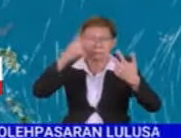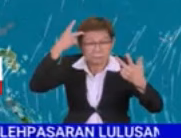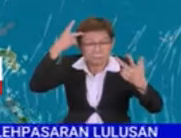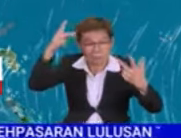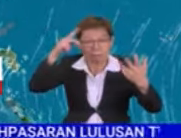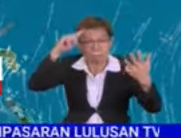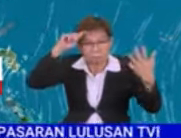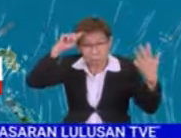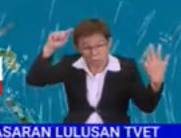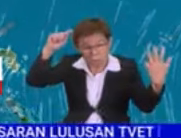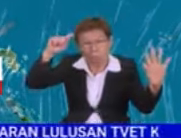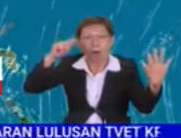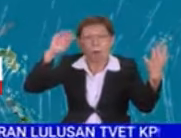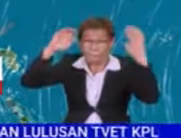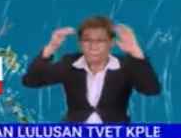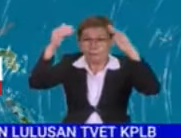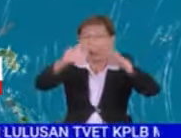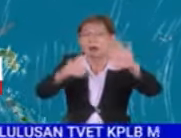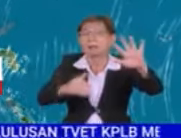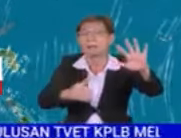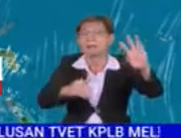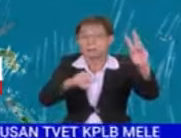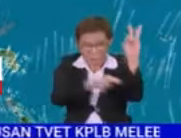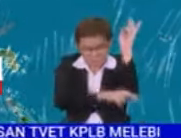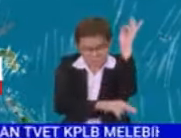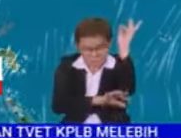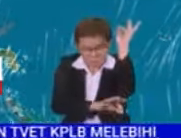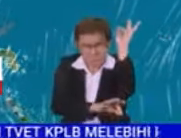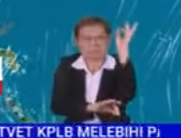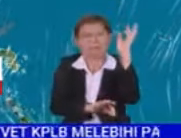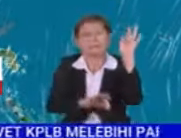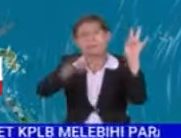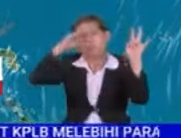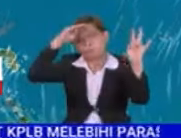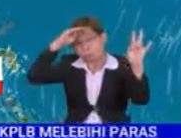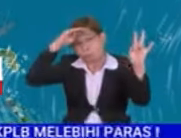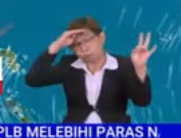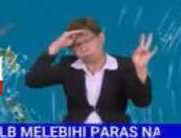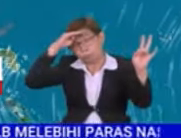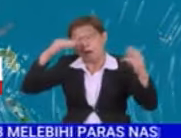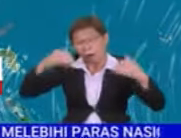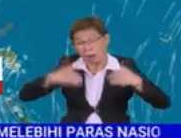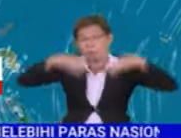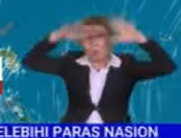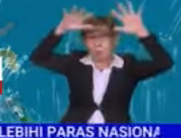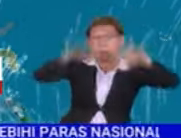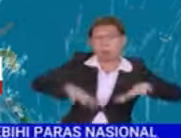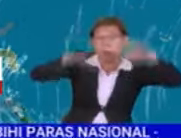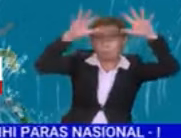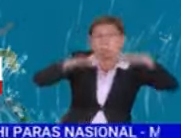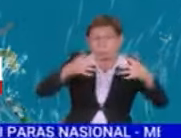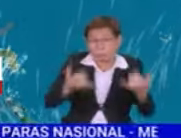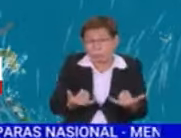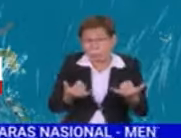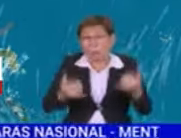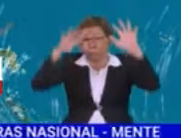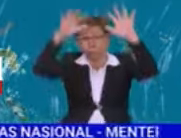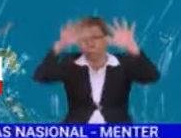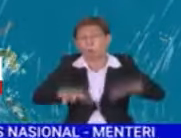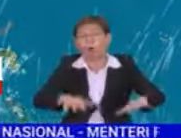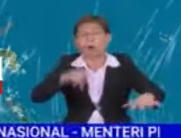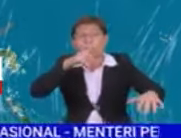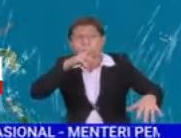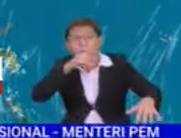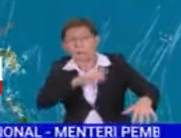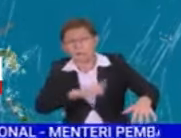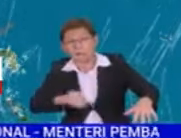Kelantan, Terengganu, Pahang, Negeri Sembilan dan juga di Negeri Johor, yang mana keadaan hujan yang sedang berlaku di Negeri